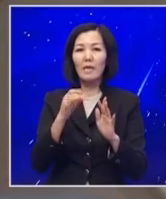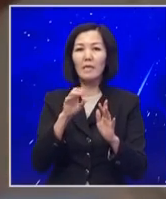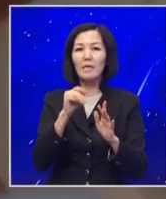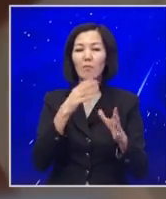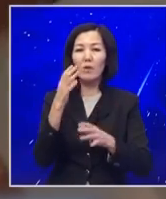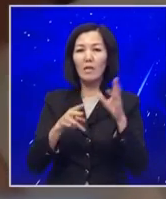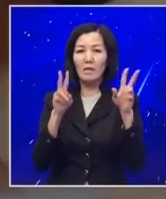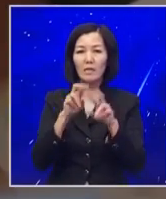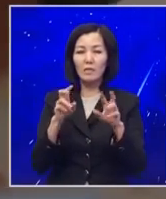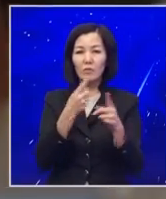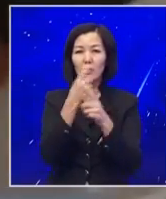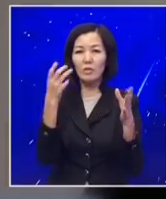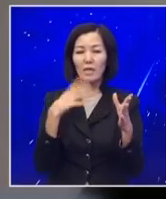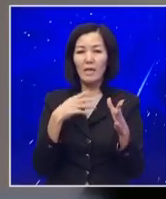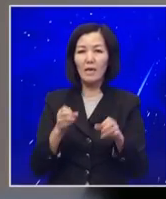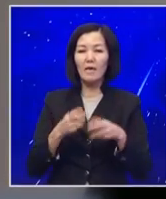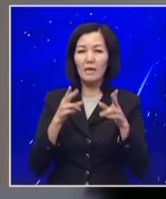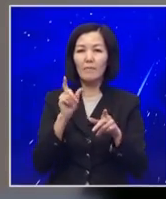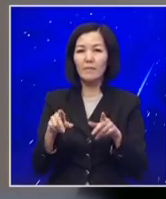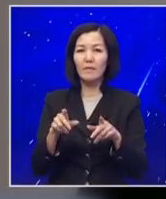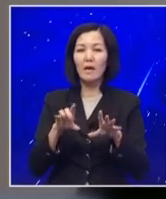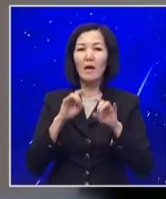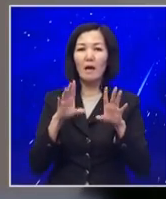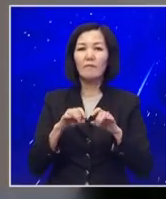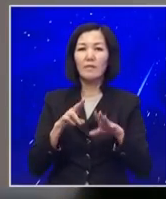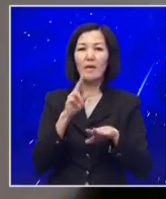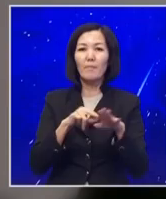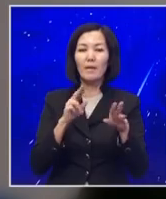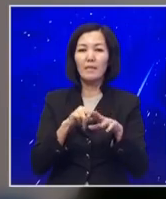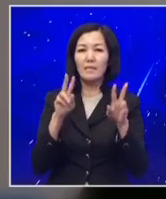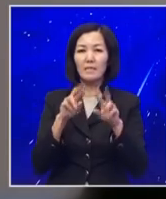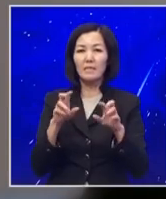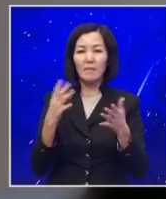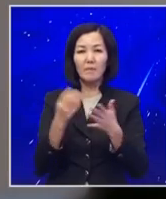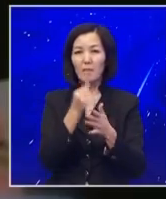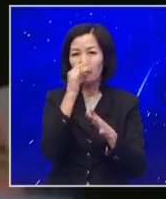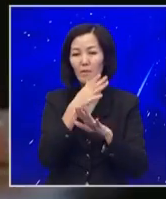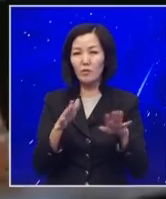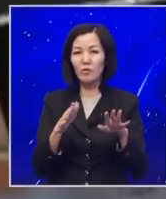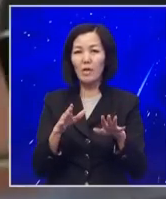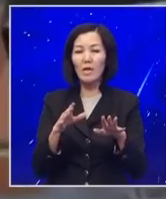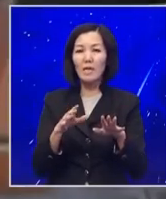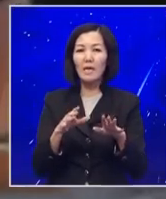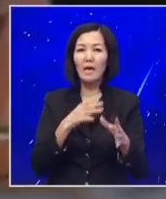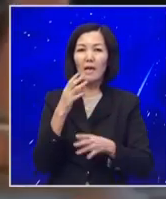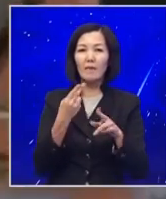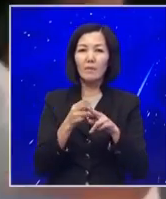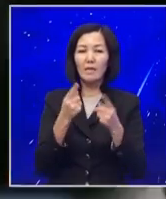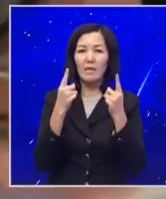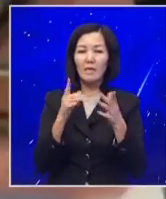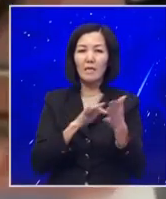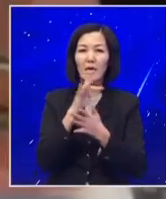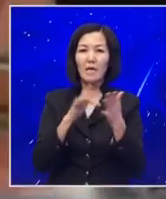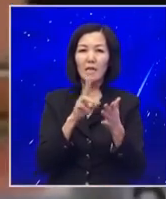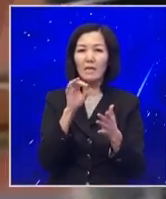халықаралық іздестіруінде болған. Қылмыскерді Австралия полициясы да таба алмай жүрген. Ол заңсыз табыс тауып әлемнің ең ірі қалаларында